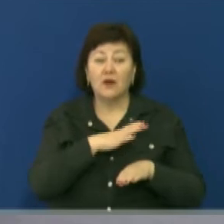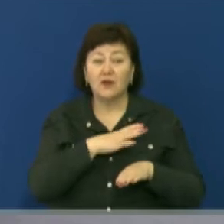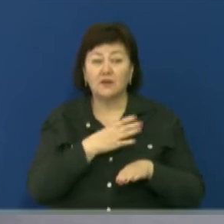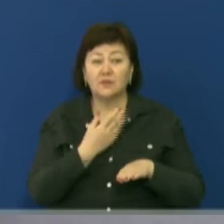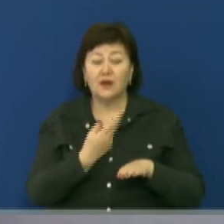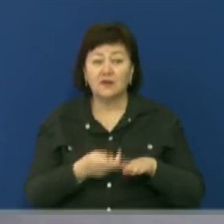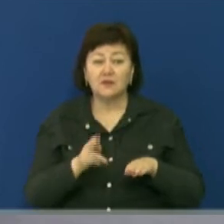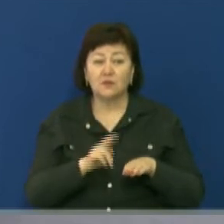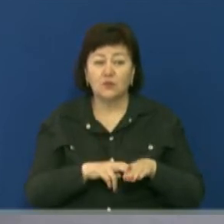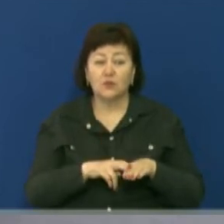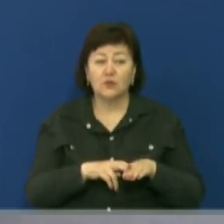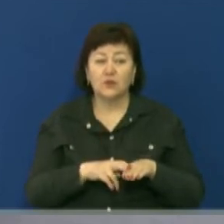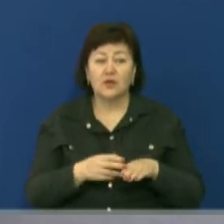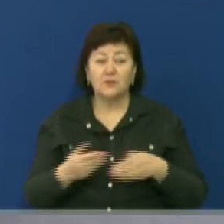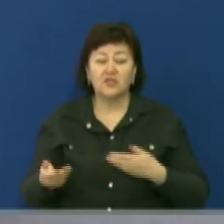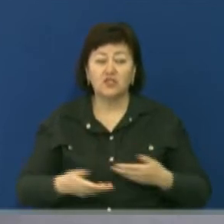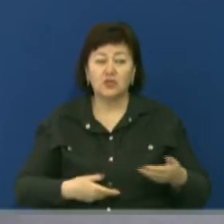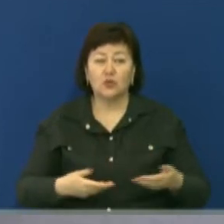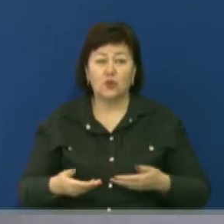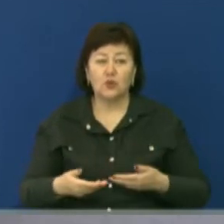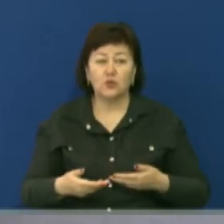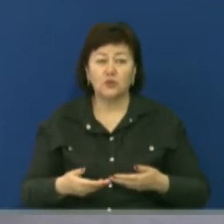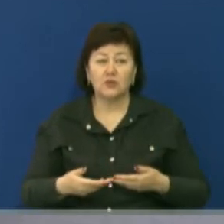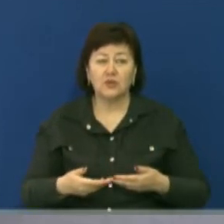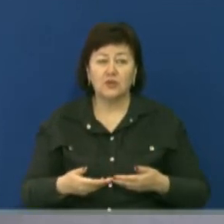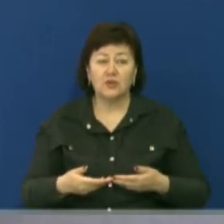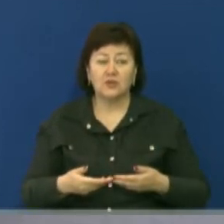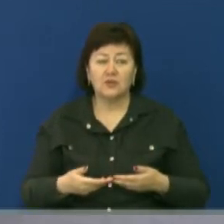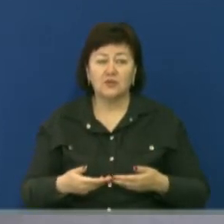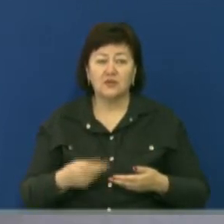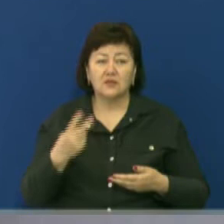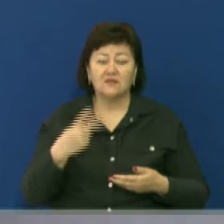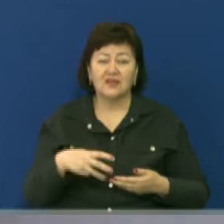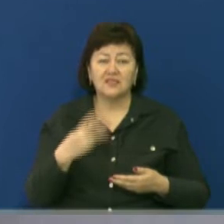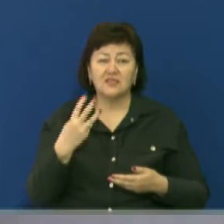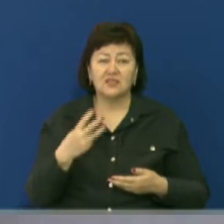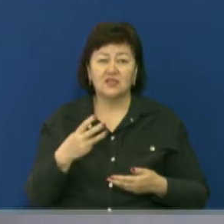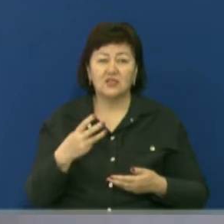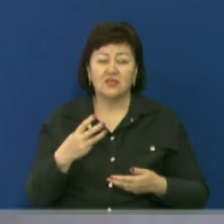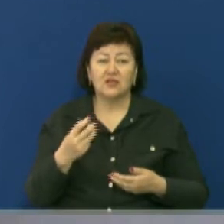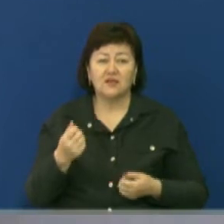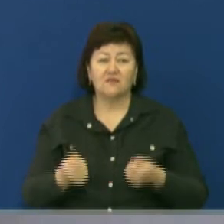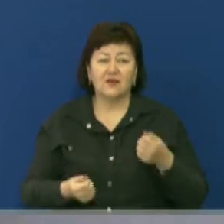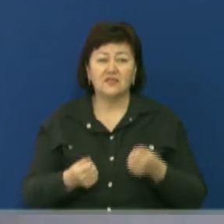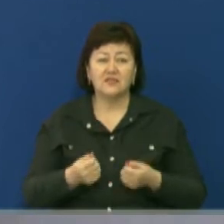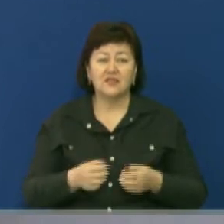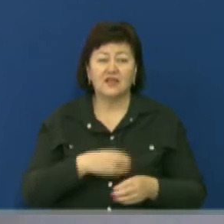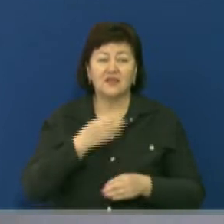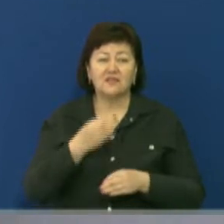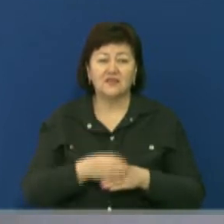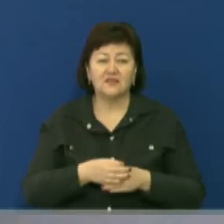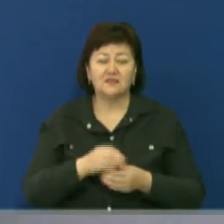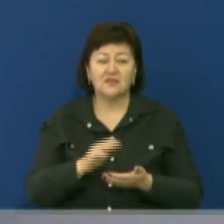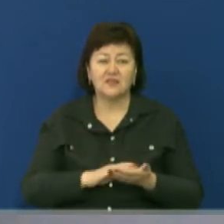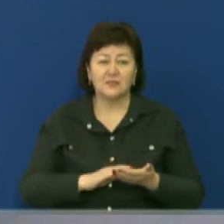жаяу жүргіншілердің жолағын өткен үшін 22 жолаушы жауапкершілікке тартылды.